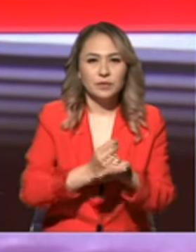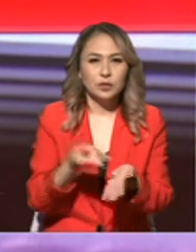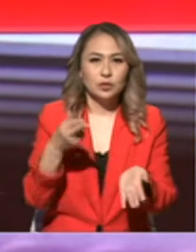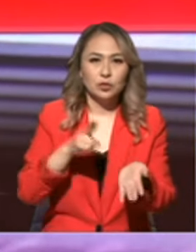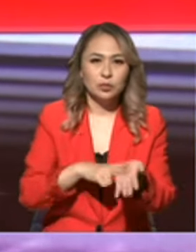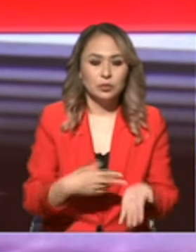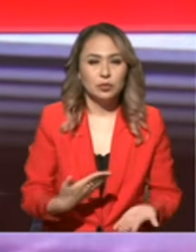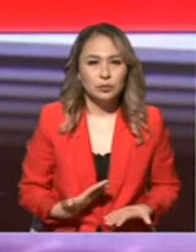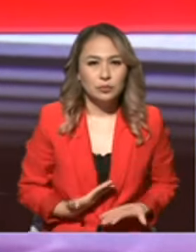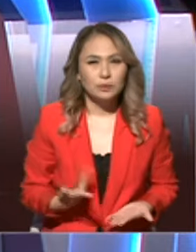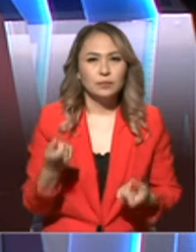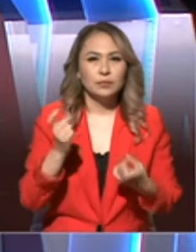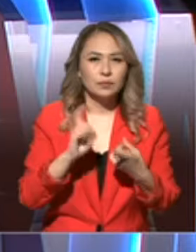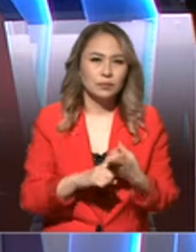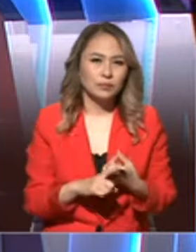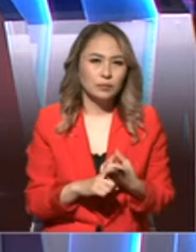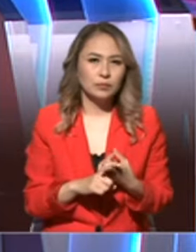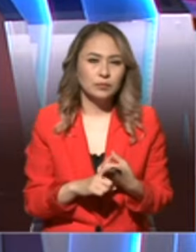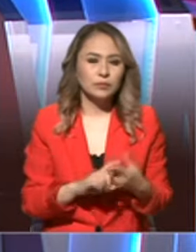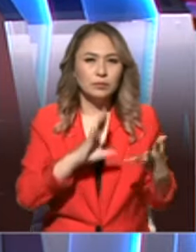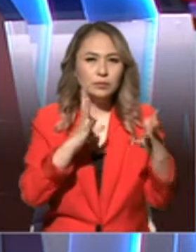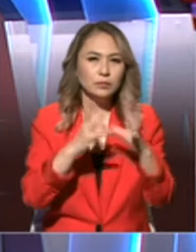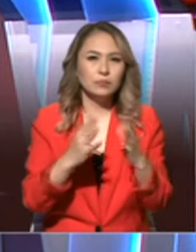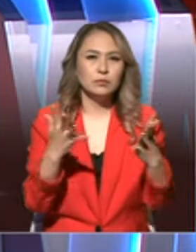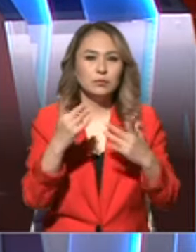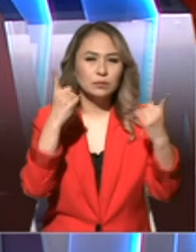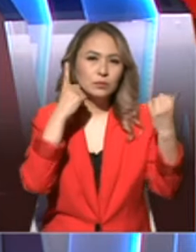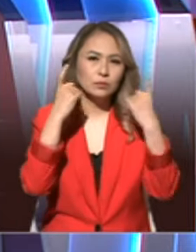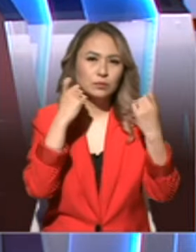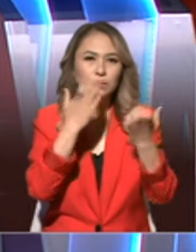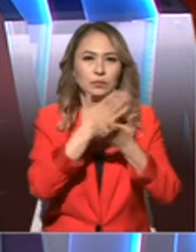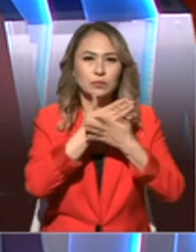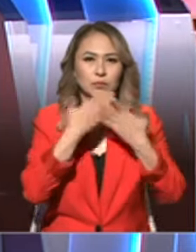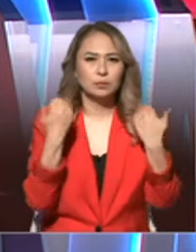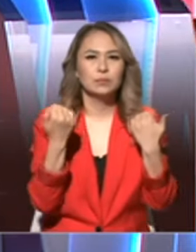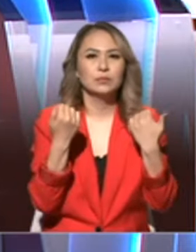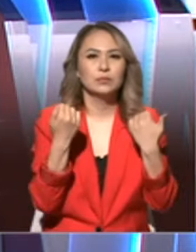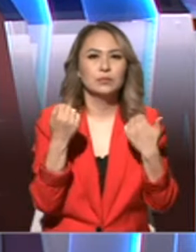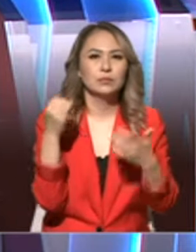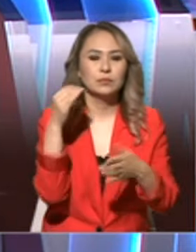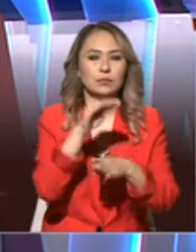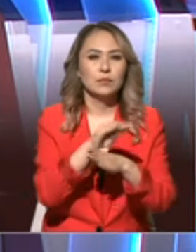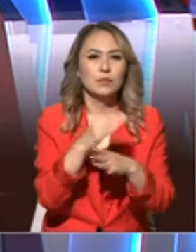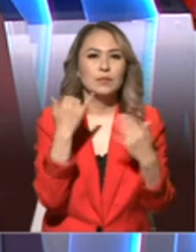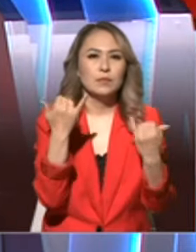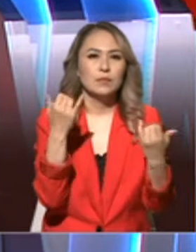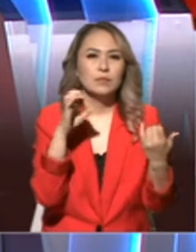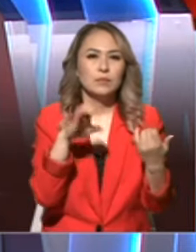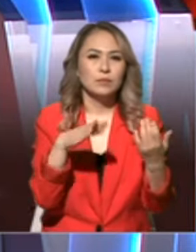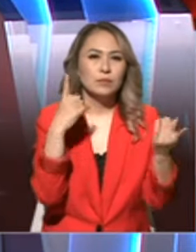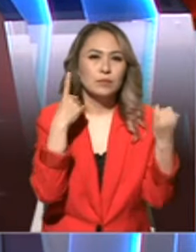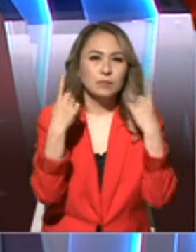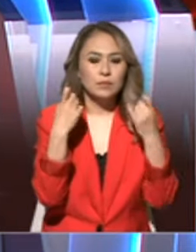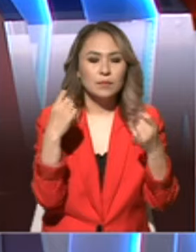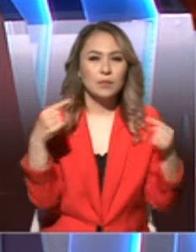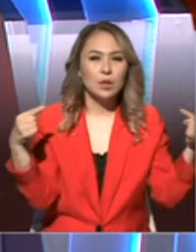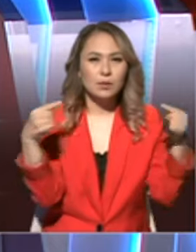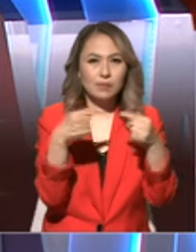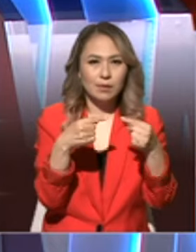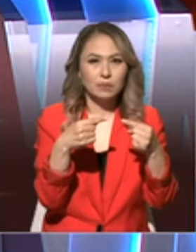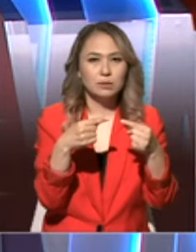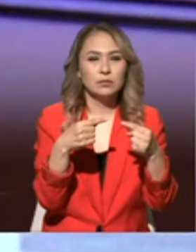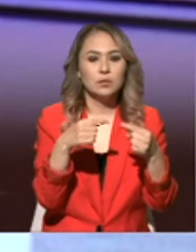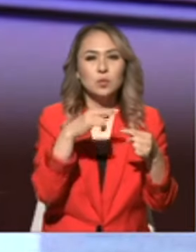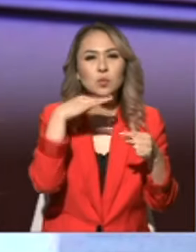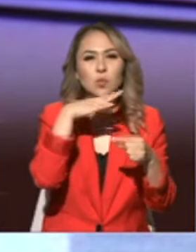бар. Соған байланысты бұл жерде нақты деректер жоқ бүгінгі күні. Себебі статистикалық деректер бар, бірақ оның нақтылығына